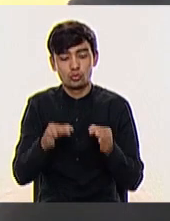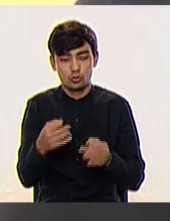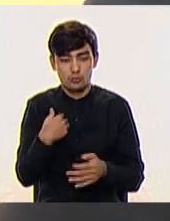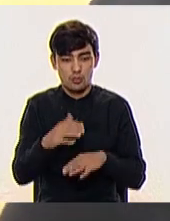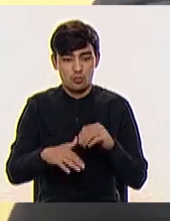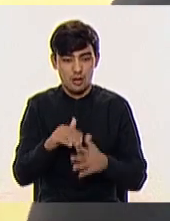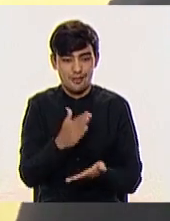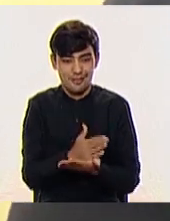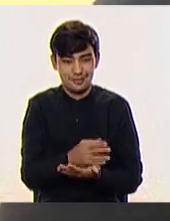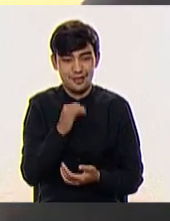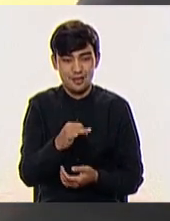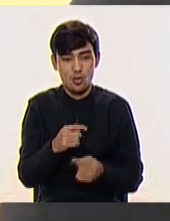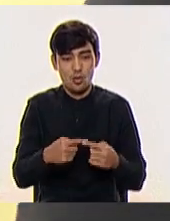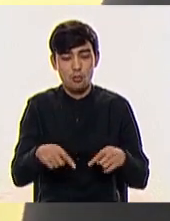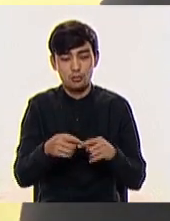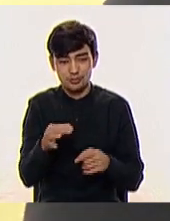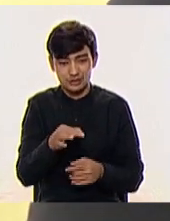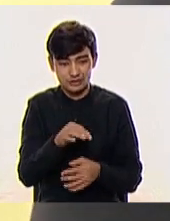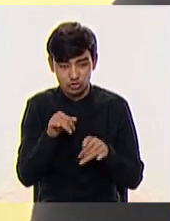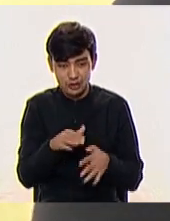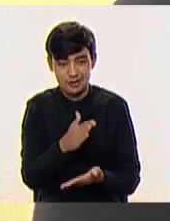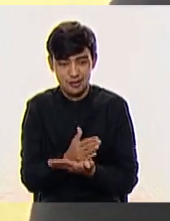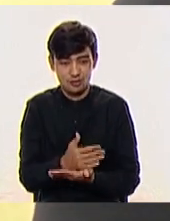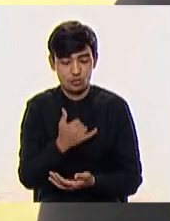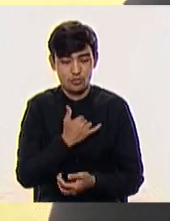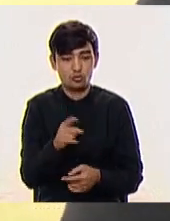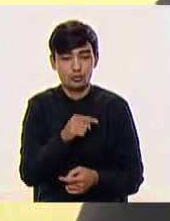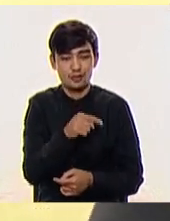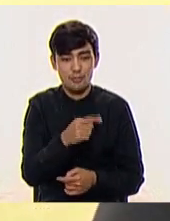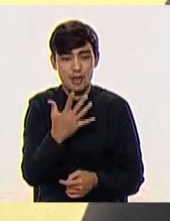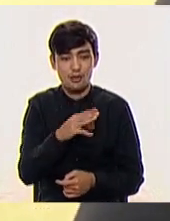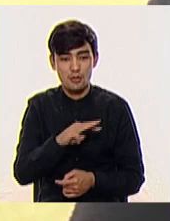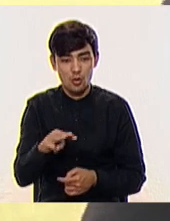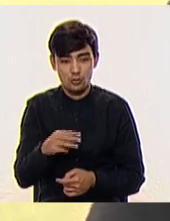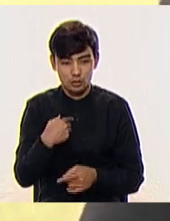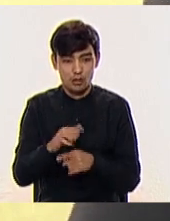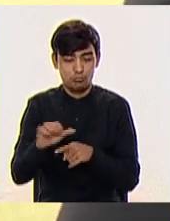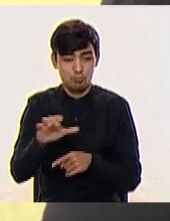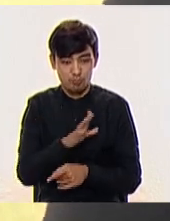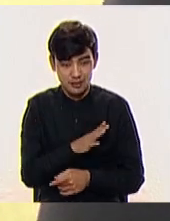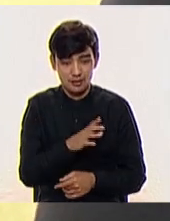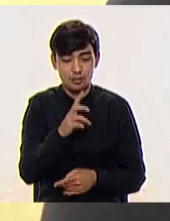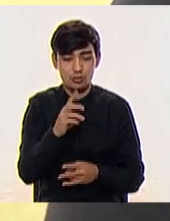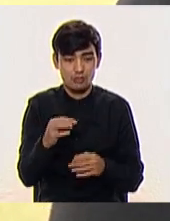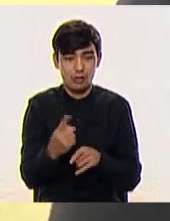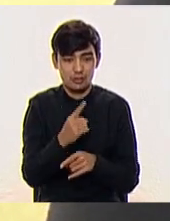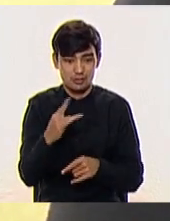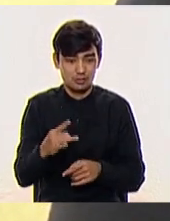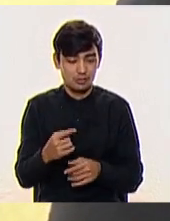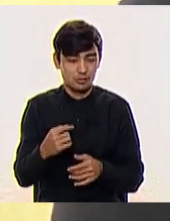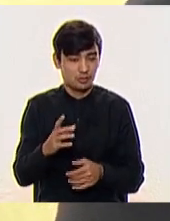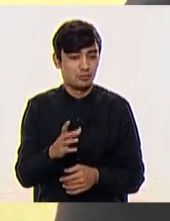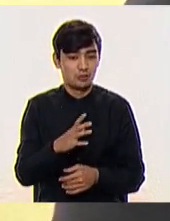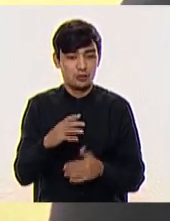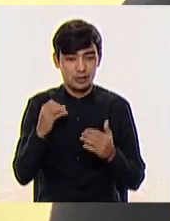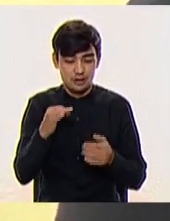руках есть, областное решение даже есть, что там 5 миллионов я уплачиваю единоразово.